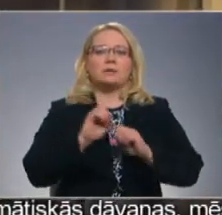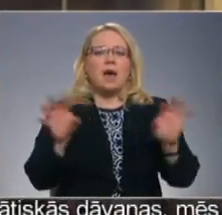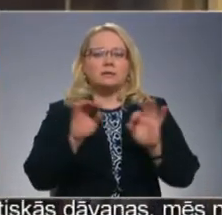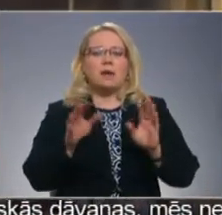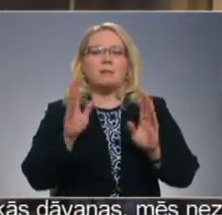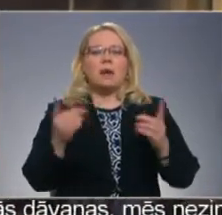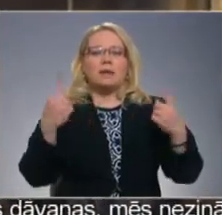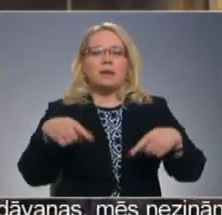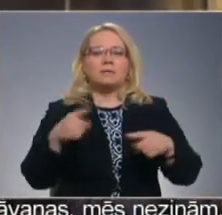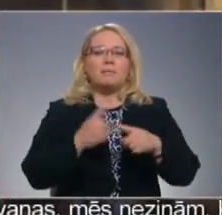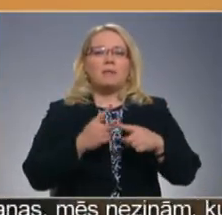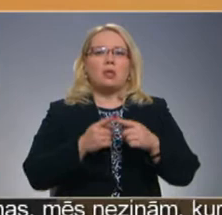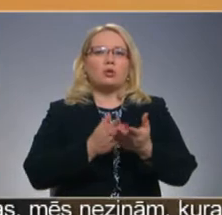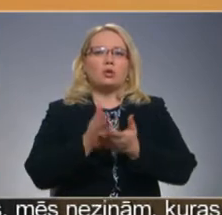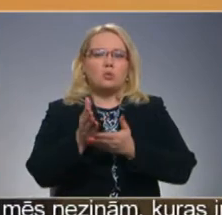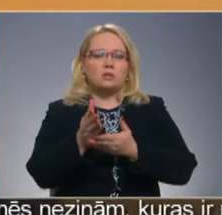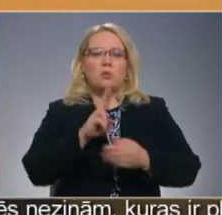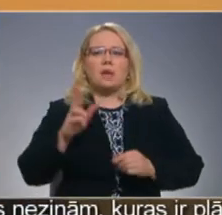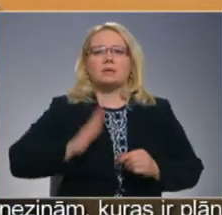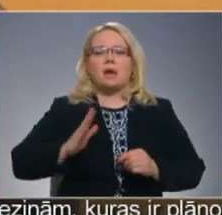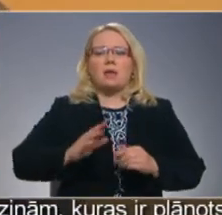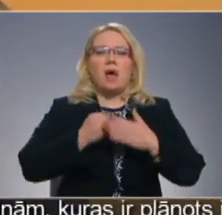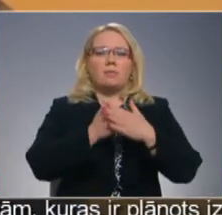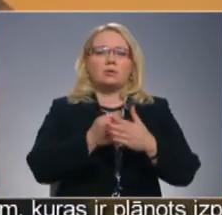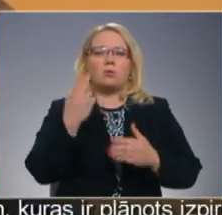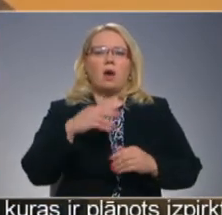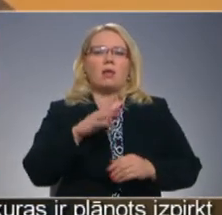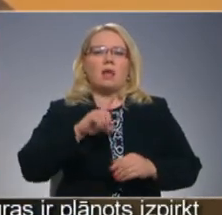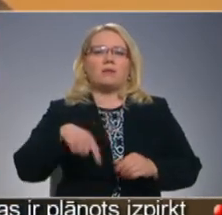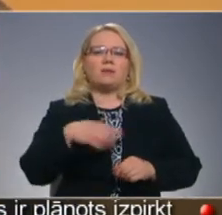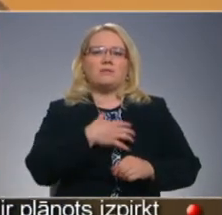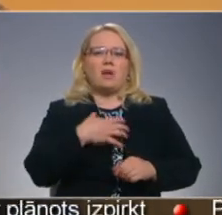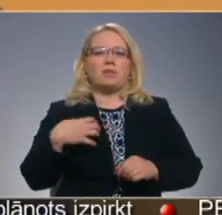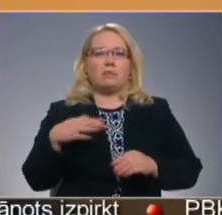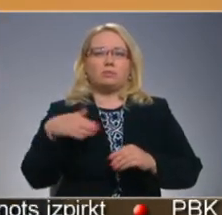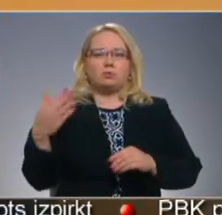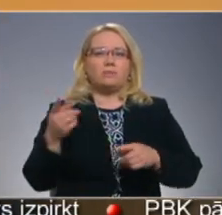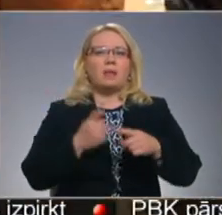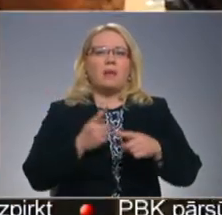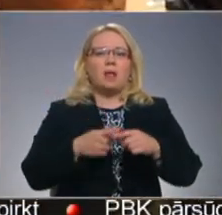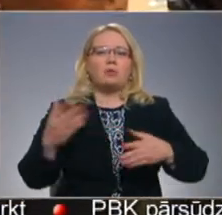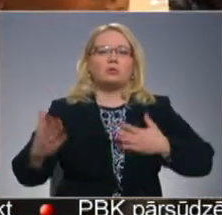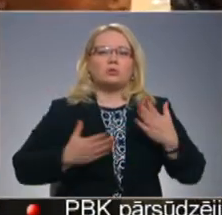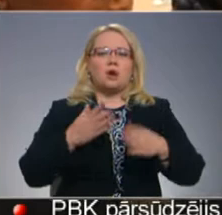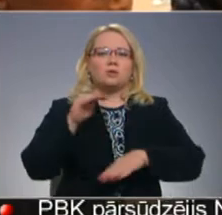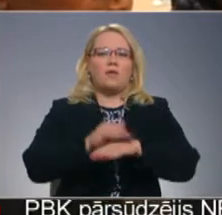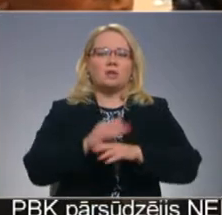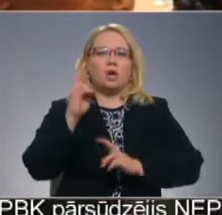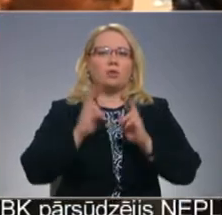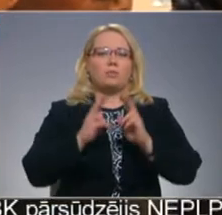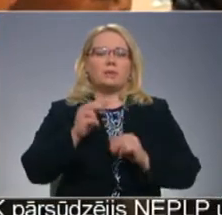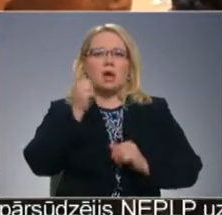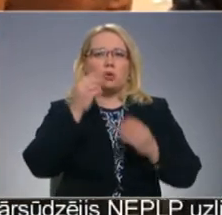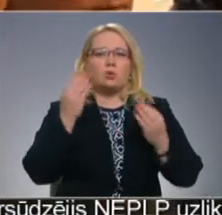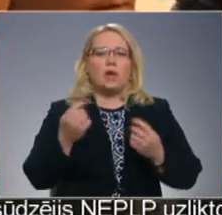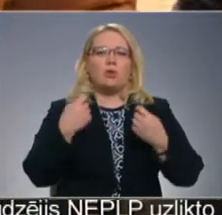stāstīja par krīzi metalurģijas nozarē un nesagaidītu atbalstu no Latvijas valdības puses. Taču metalurgs vairāk uztrauc fakts, ka no rūpnīcas katru